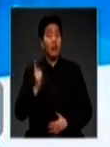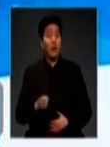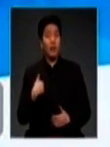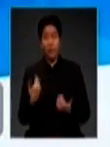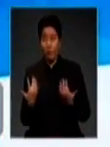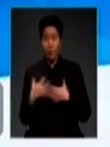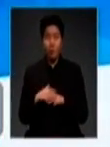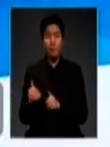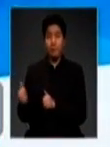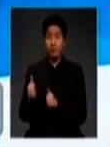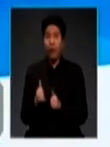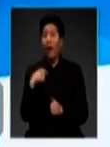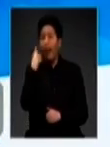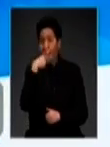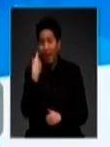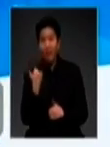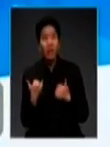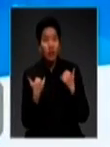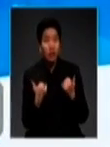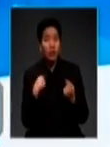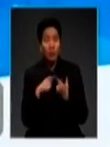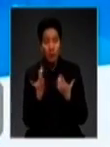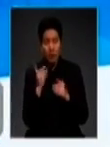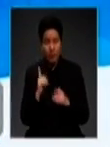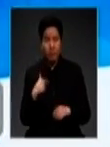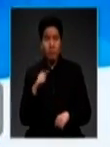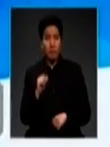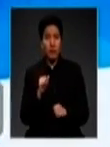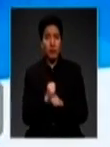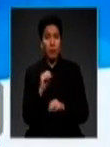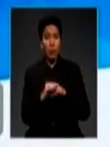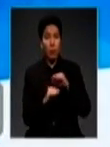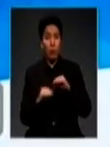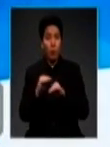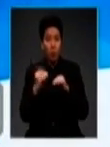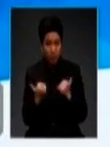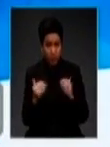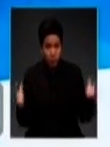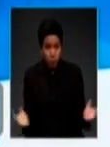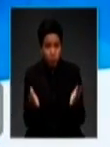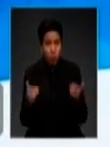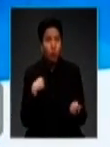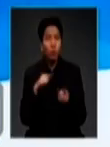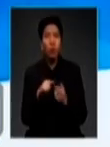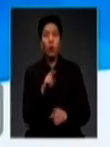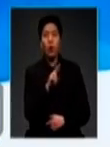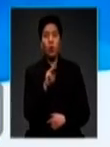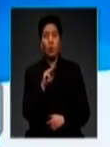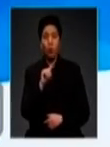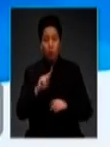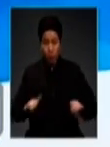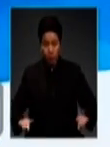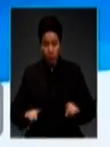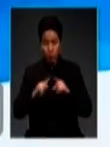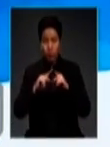กับเราในวันนี้จะเป็นใครไปไม่ได้ค่ะนอกจากจะเป็นผู้ผลักดันโครงการนี้อย่างชัดเจนนะคะนั่นก็คือรัฐมนตรีว่าการกระทรวงดิจิทัลเพื่อเศ